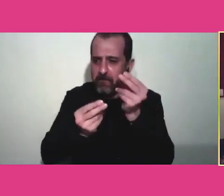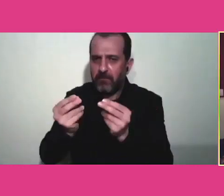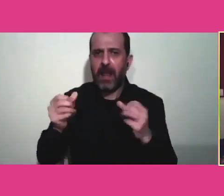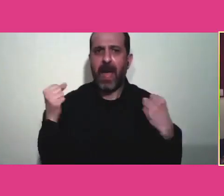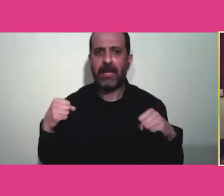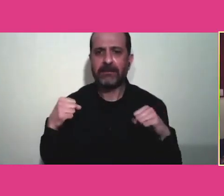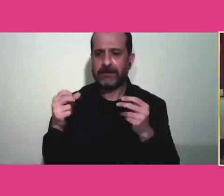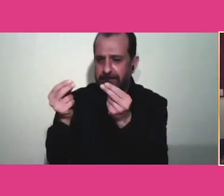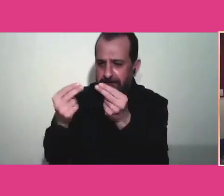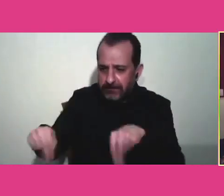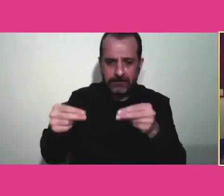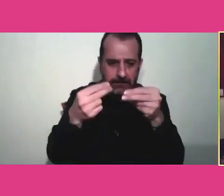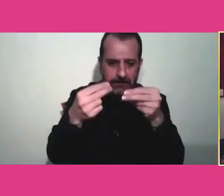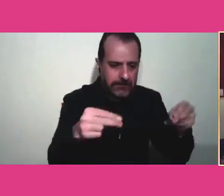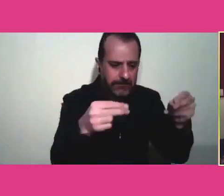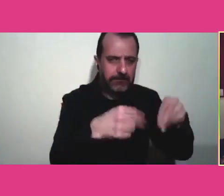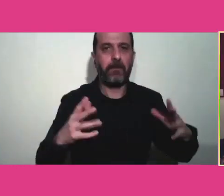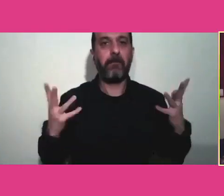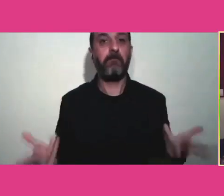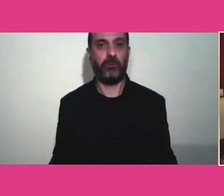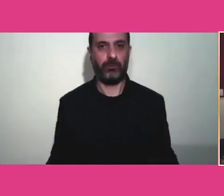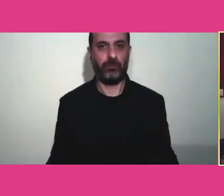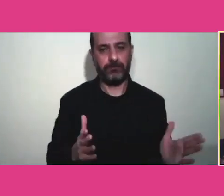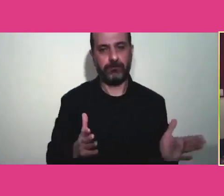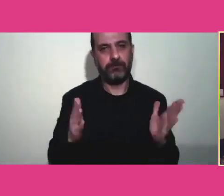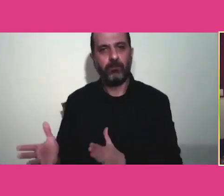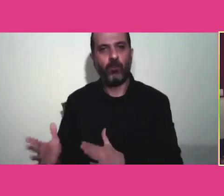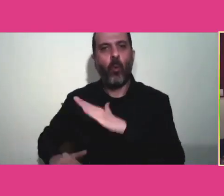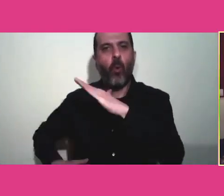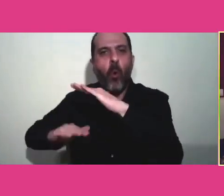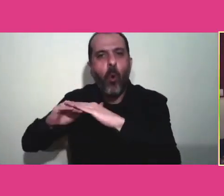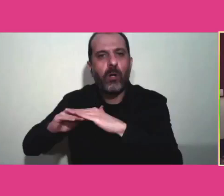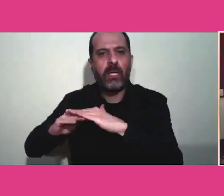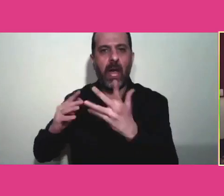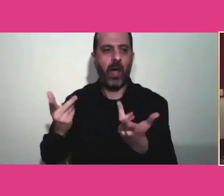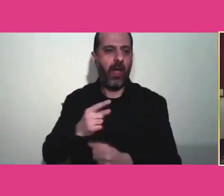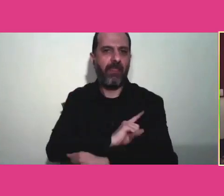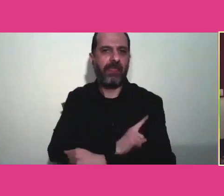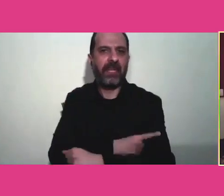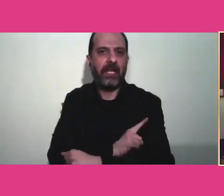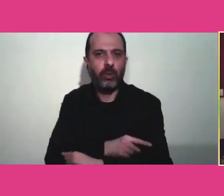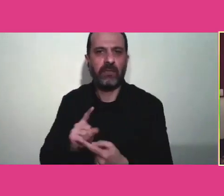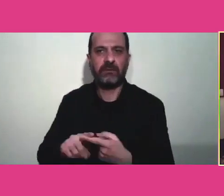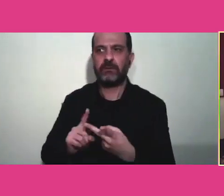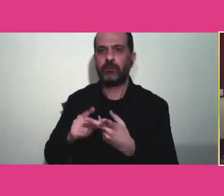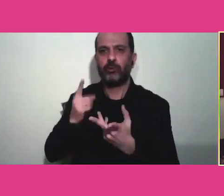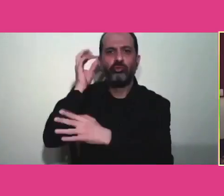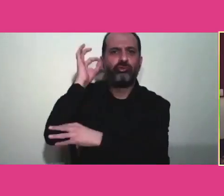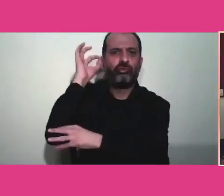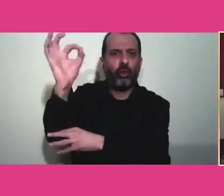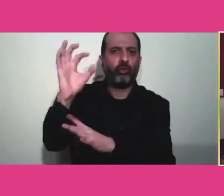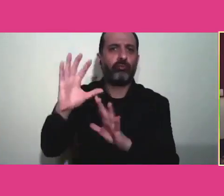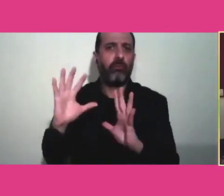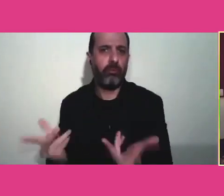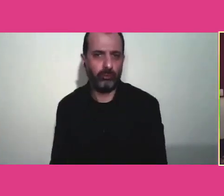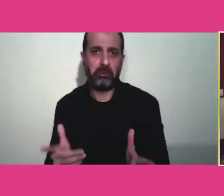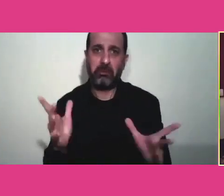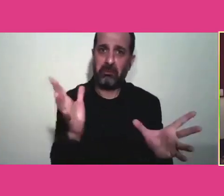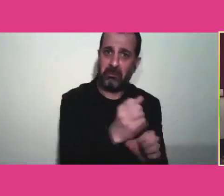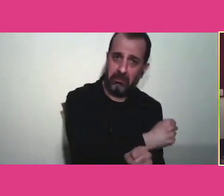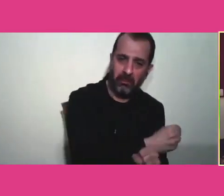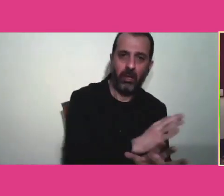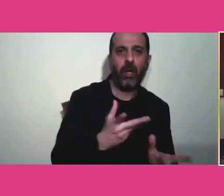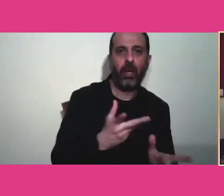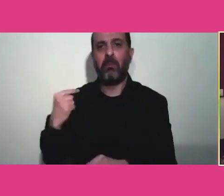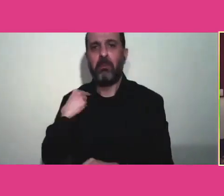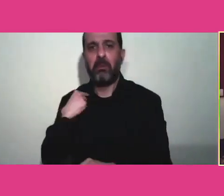Επιπλέον, μέσα από το παιχνίδι μαθαίνουμε τα όρια και τις δυνατότητές μας, τον τρόπο να θέτουμε στόχους και να επιτυγχάνουμε ή να αποτυγχάνουμε σε αυτούς, αναπτύσσοντας